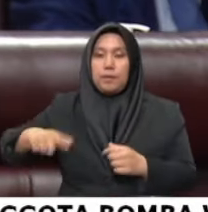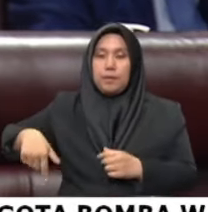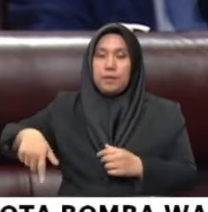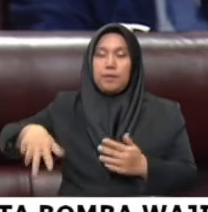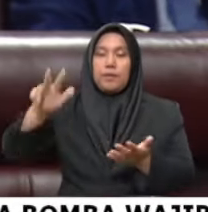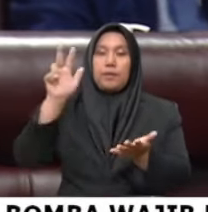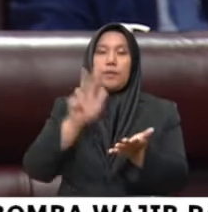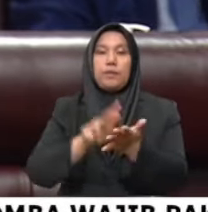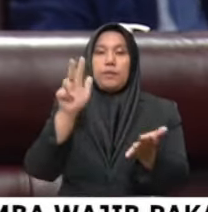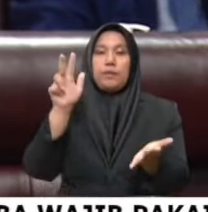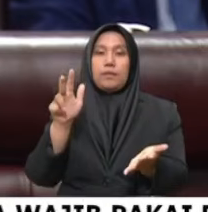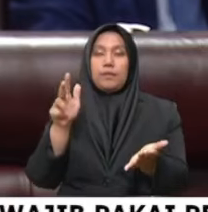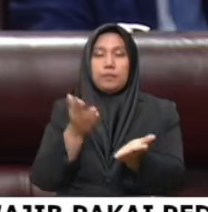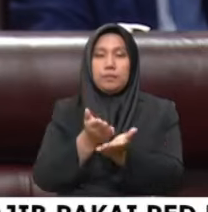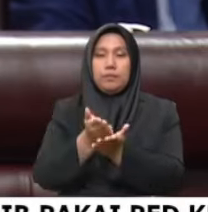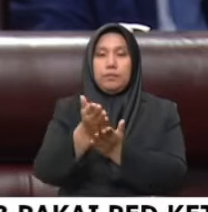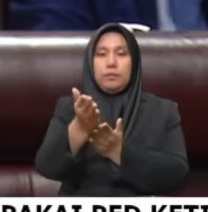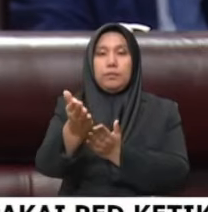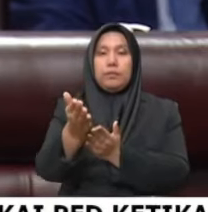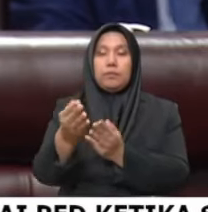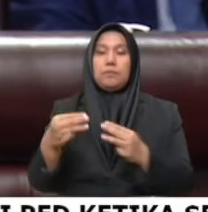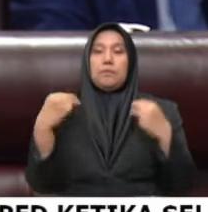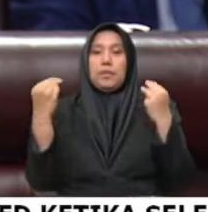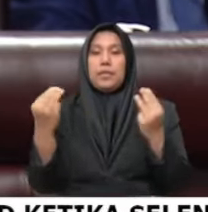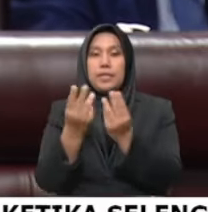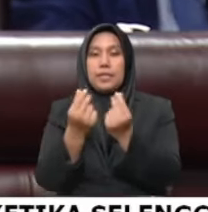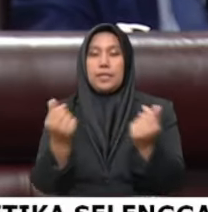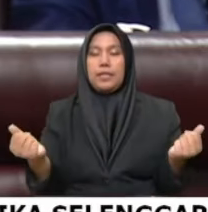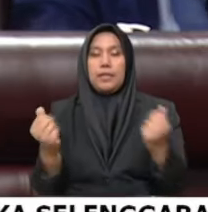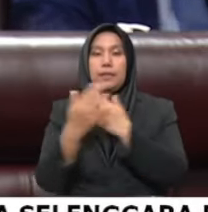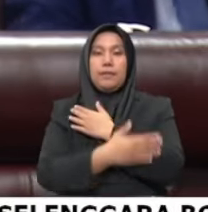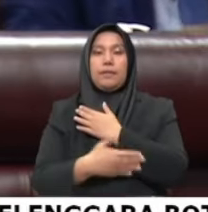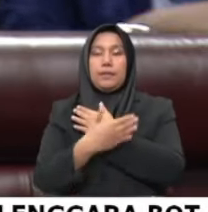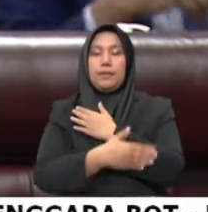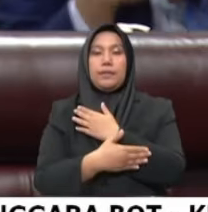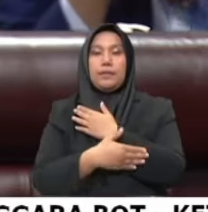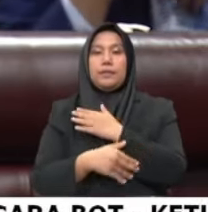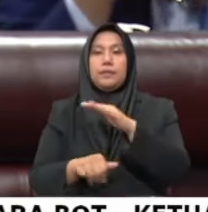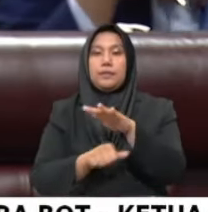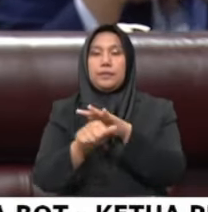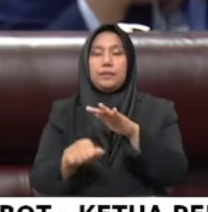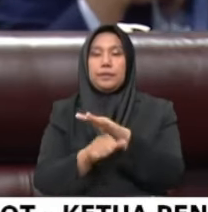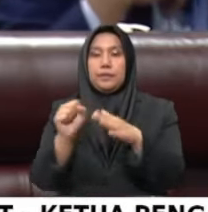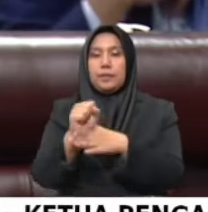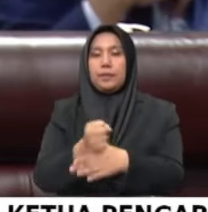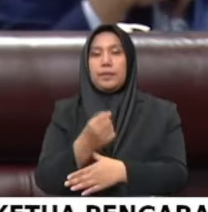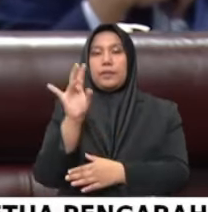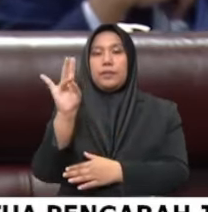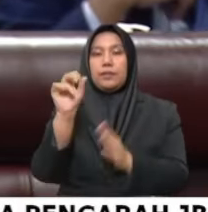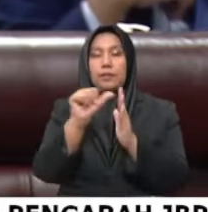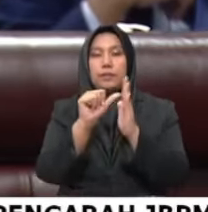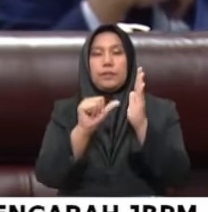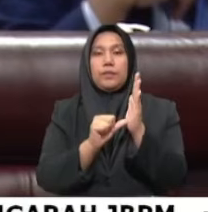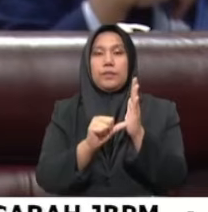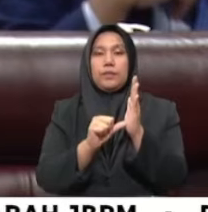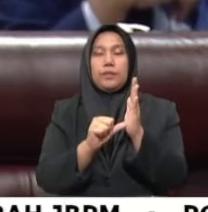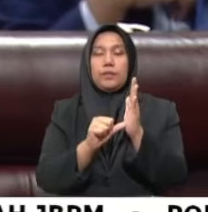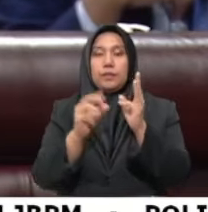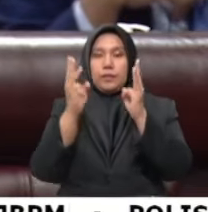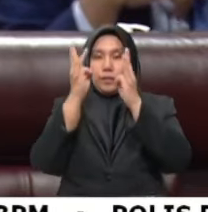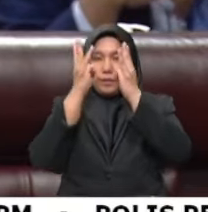pewartaan ini menerusi platform Majlis Tanah Negara. Secara asasnya, Seksyen 7 Akta Orang